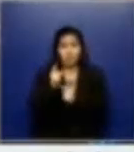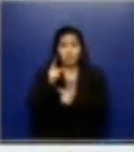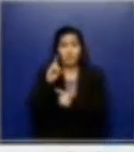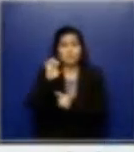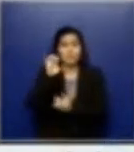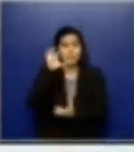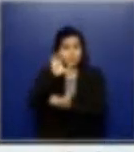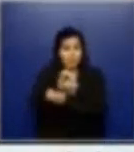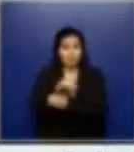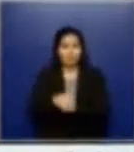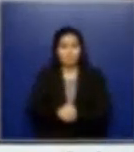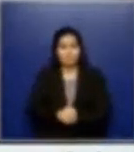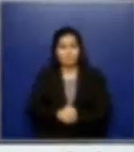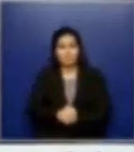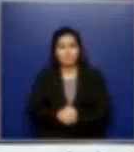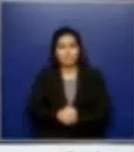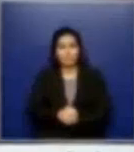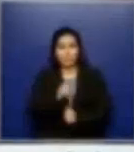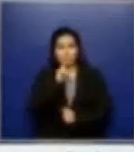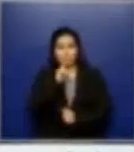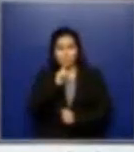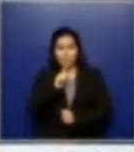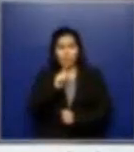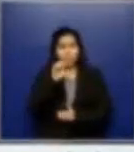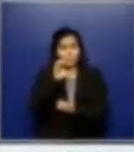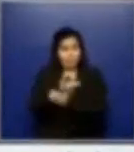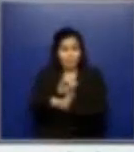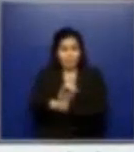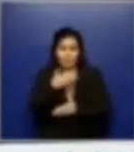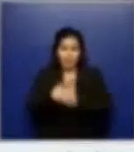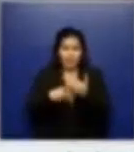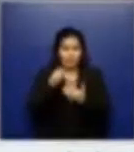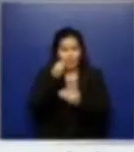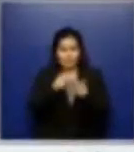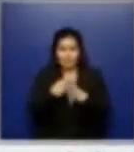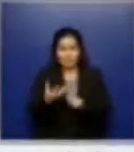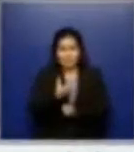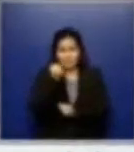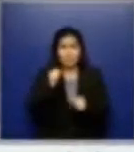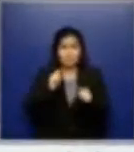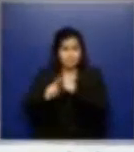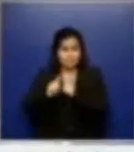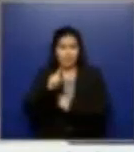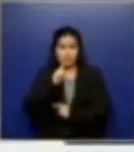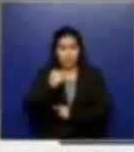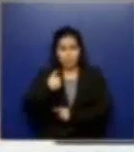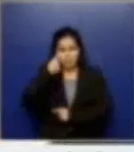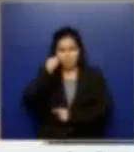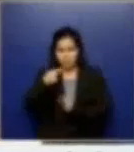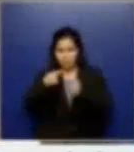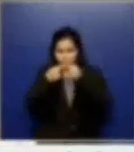องบังคับคดีวันนี้ฟ้องบังคับคดียึดที่ชาวบ้านแต่ละวันนี้ไม่ธรรม